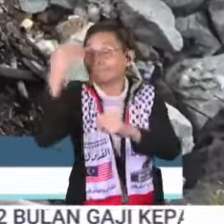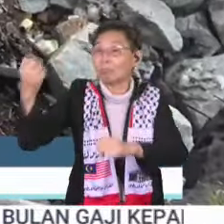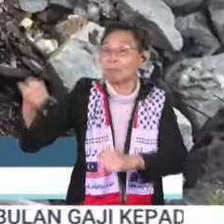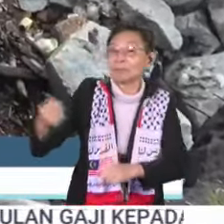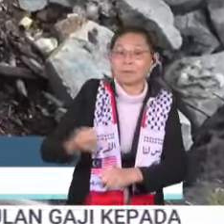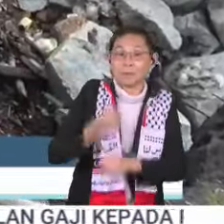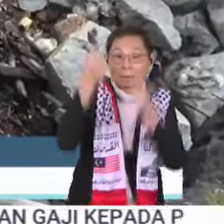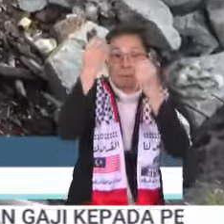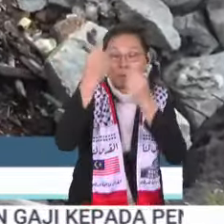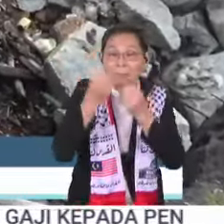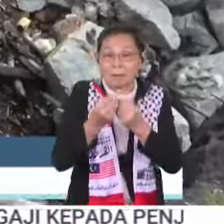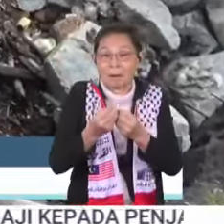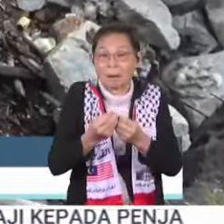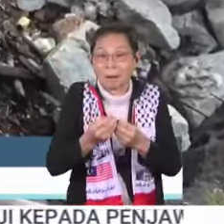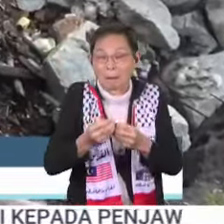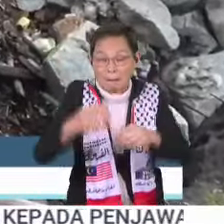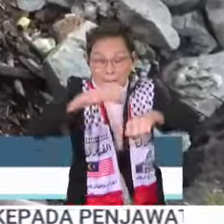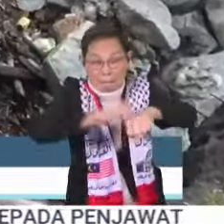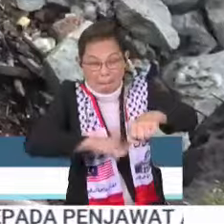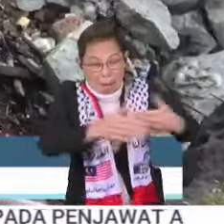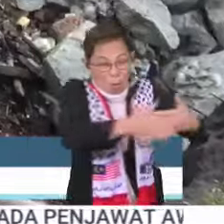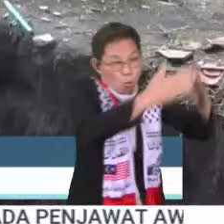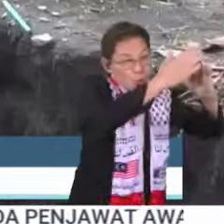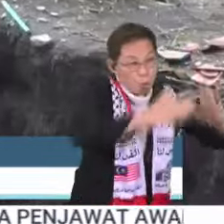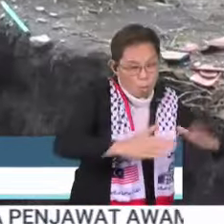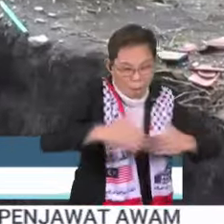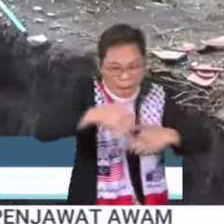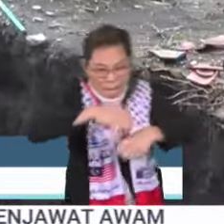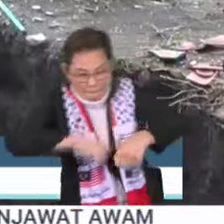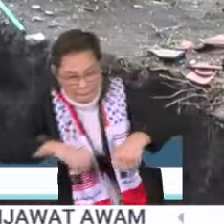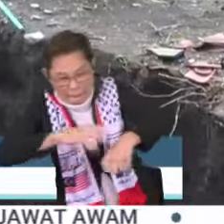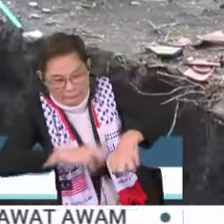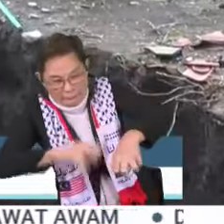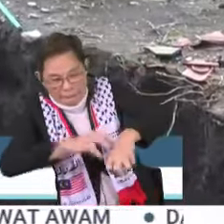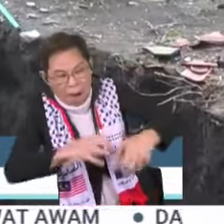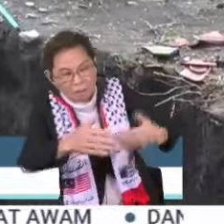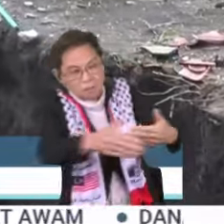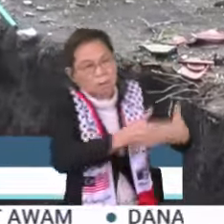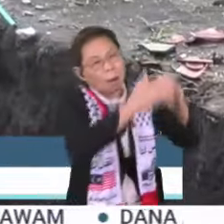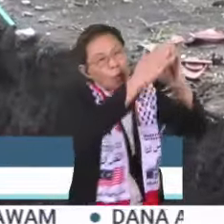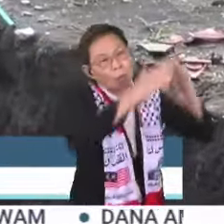Difahamkan hakisan itu semakin menghampiri permis dengan jarak kurang 5 meter.